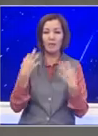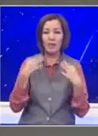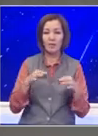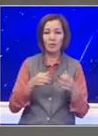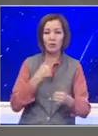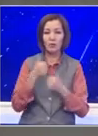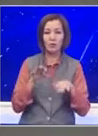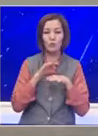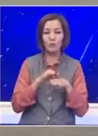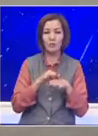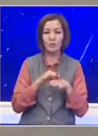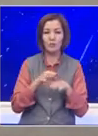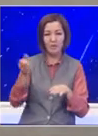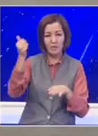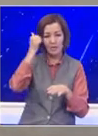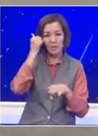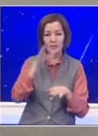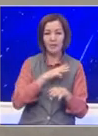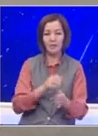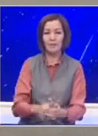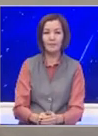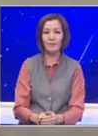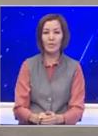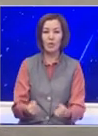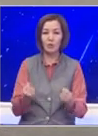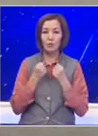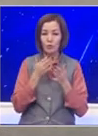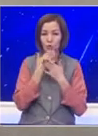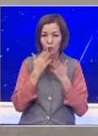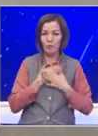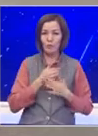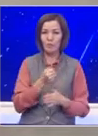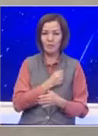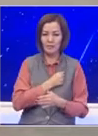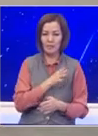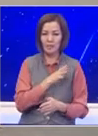эске алды. Кишилер спортка жанашыр болгон Кубаныш деген баурум